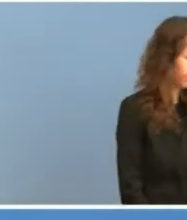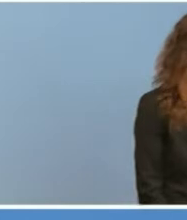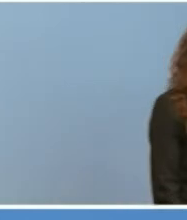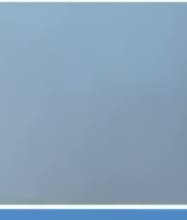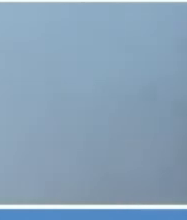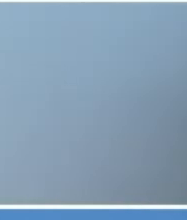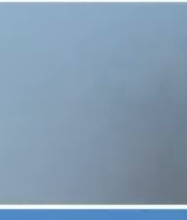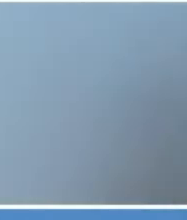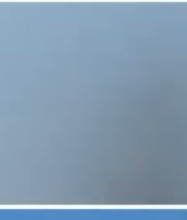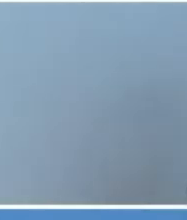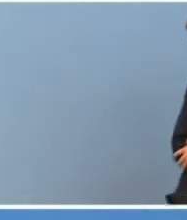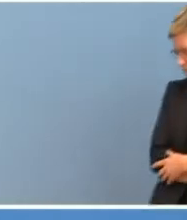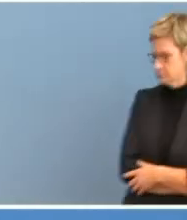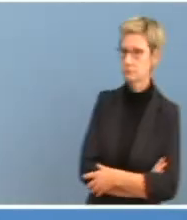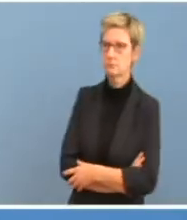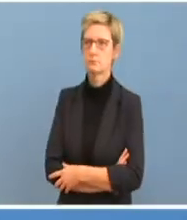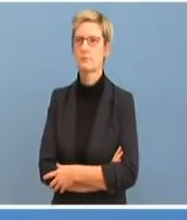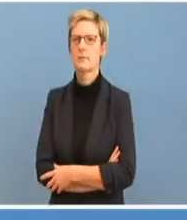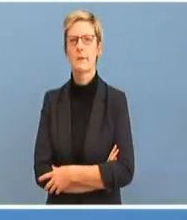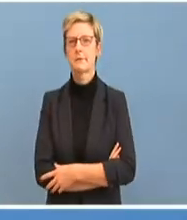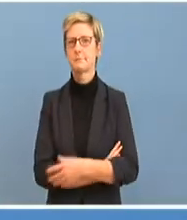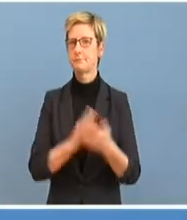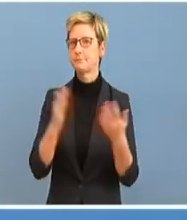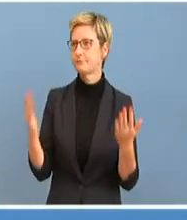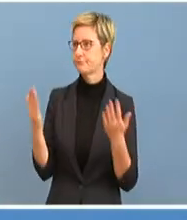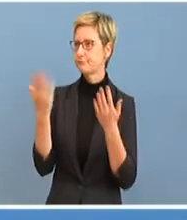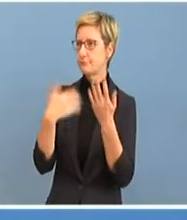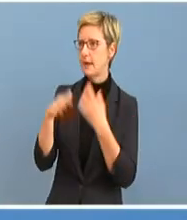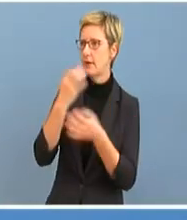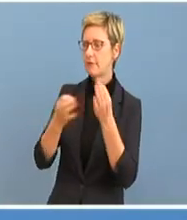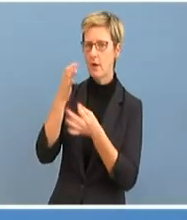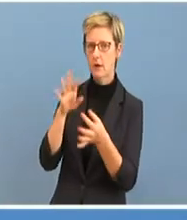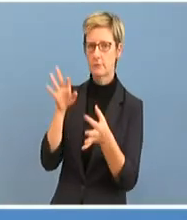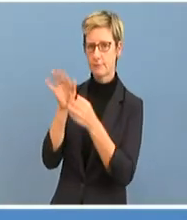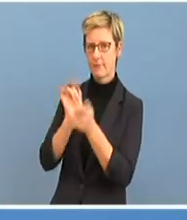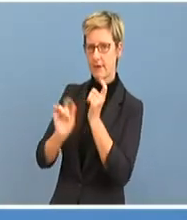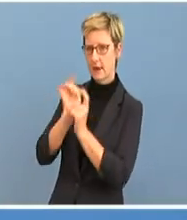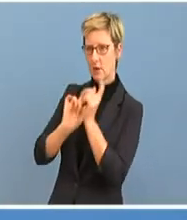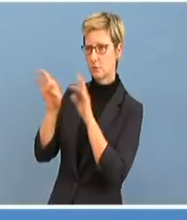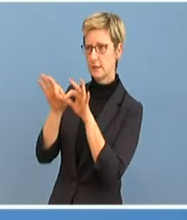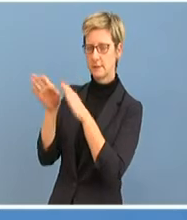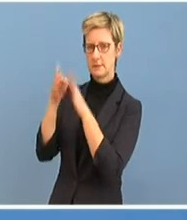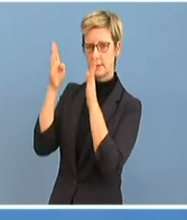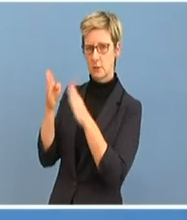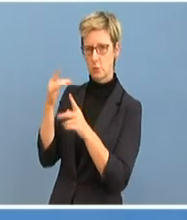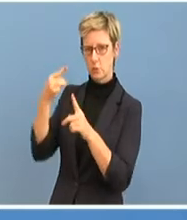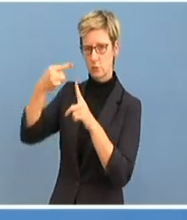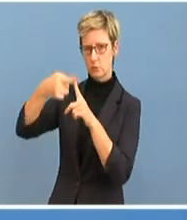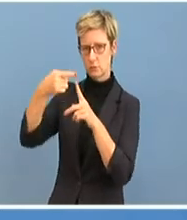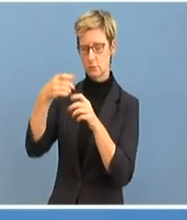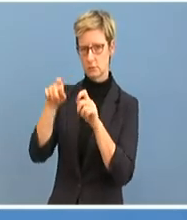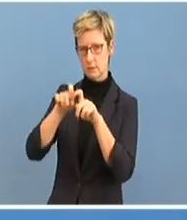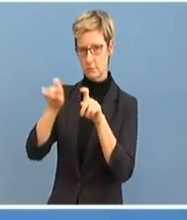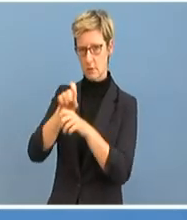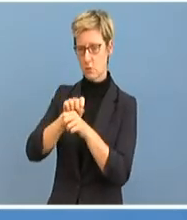Nachfrage? Nee. Gibt es jetzt an dieser Stelle weitere Fragen an das Verteidigungsministerium und den Themenkomplex Corona? Dann können